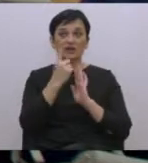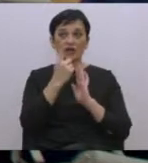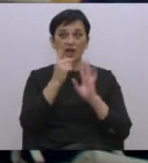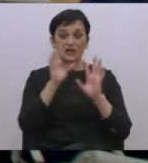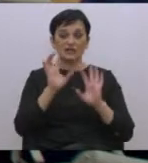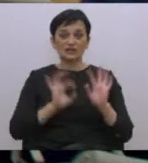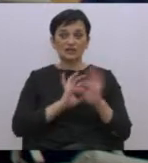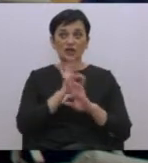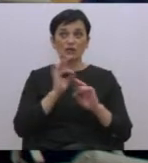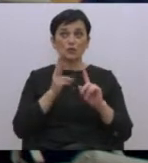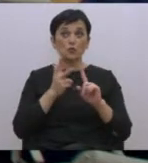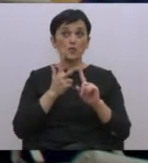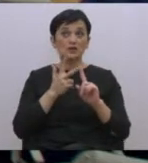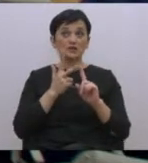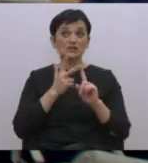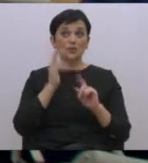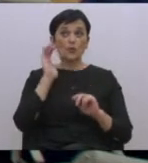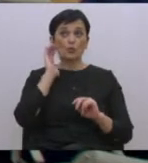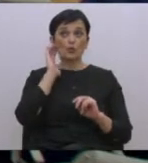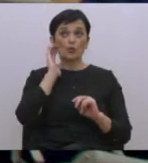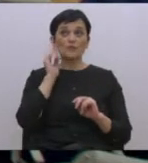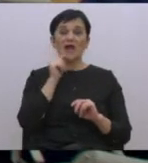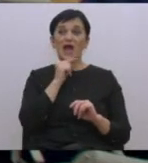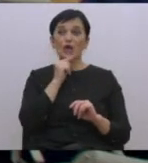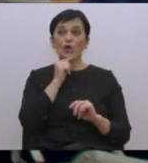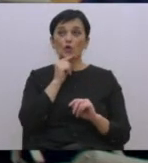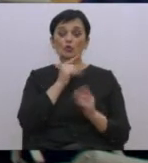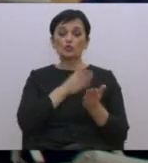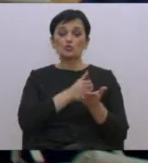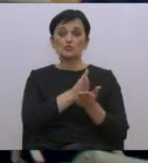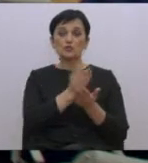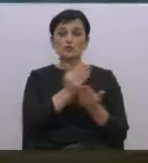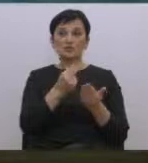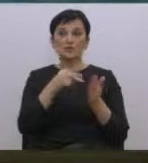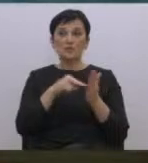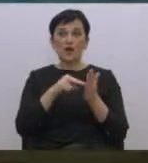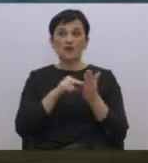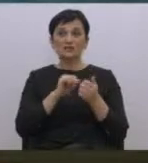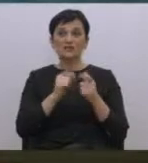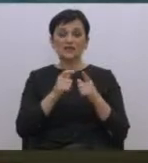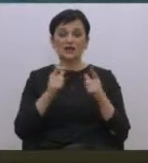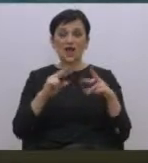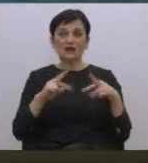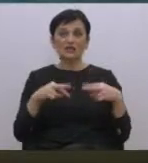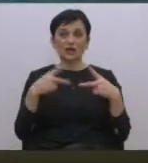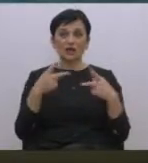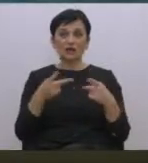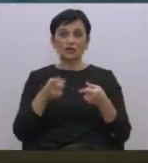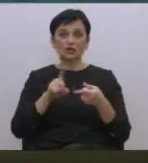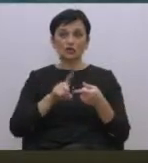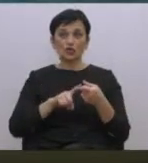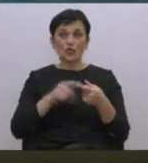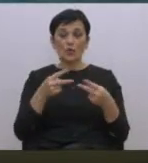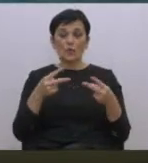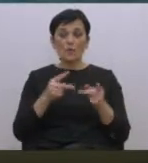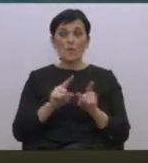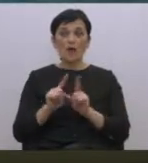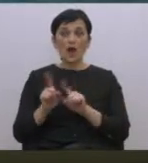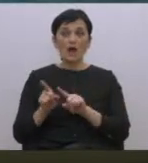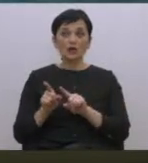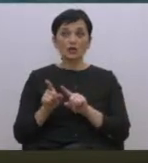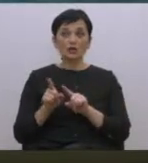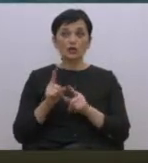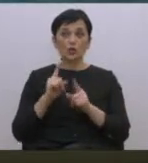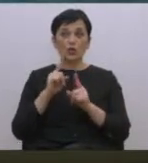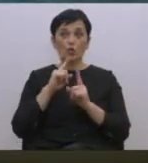proiect, mi se amem osmena, economicul lui Matulei, proiect, Pasin Kalatina, Garda Krishna, Sahib, Vinaidan, Parola, Tudinareus,